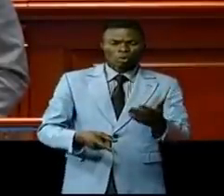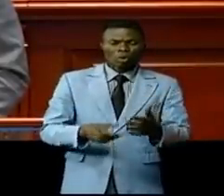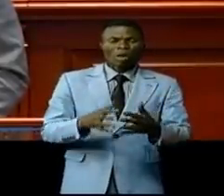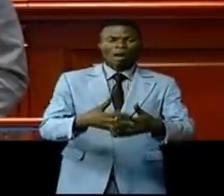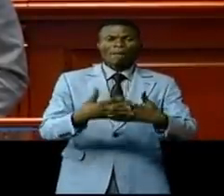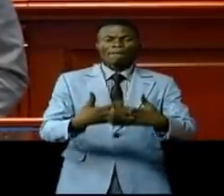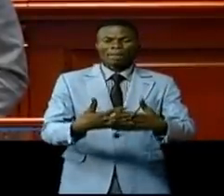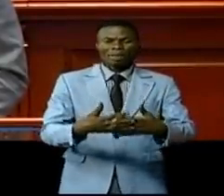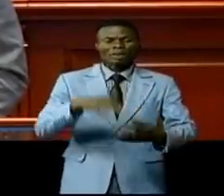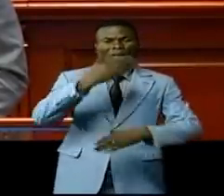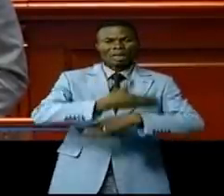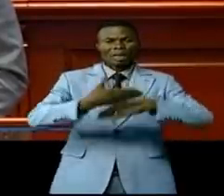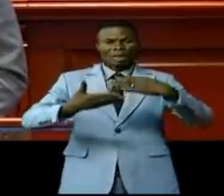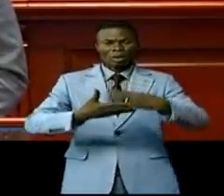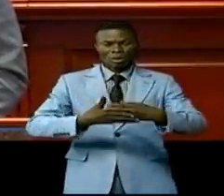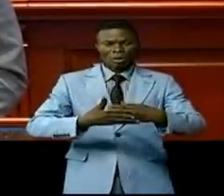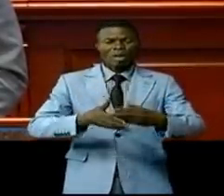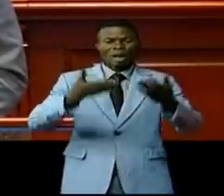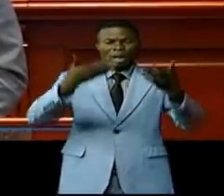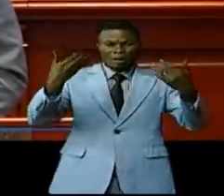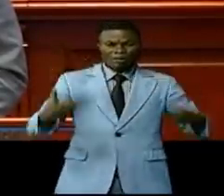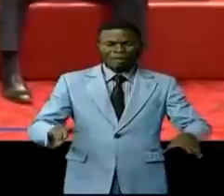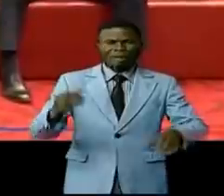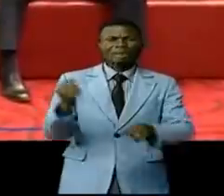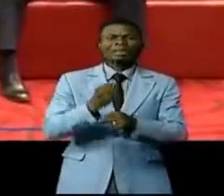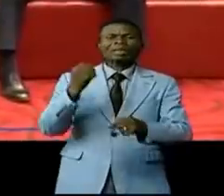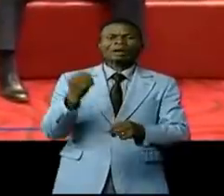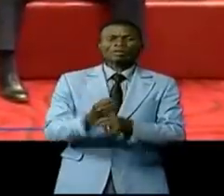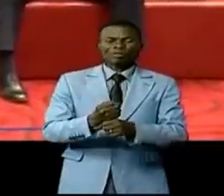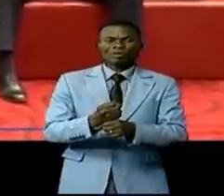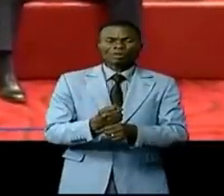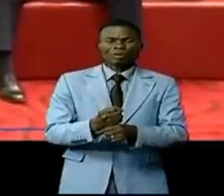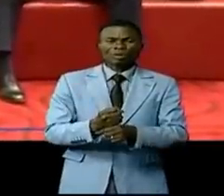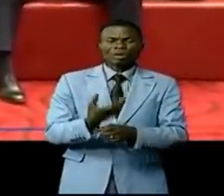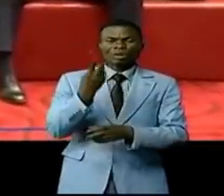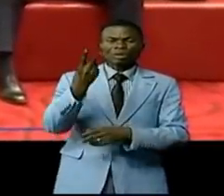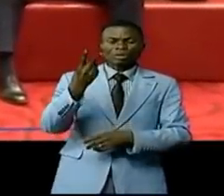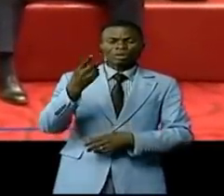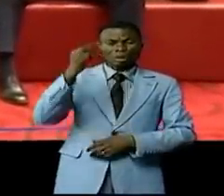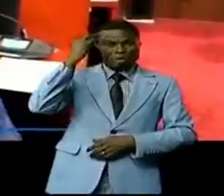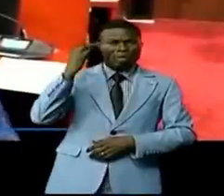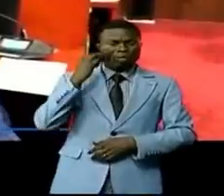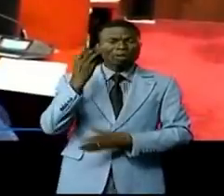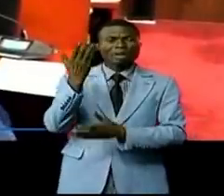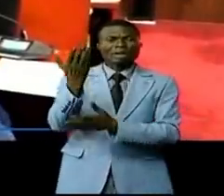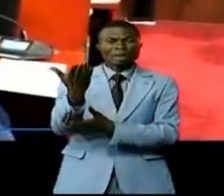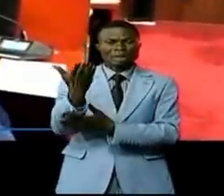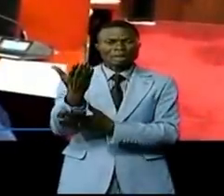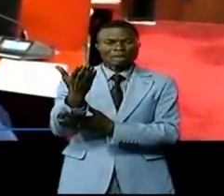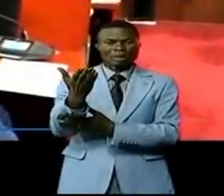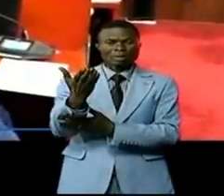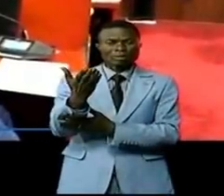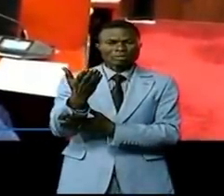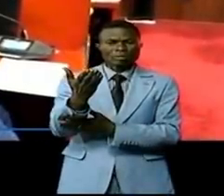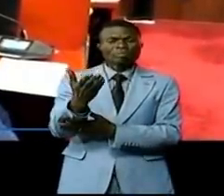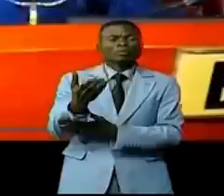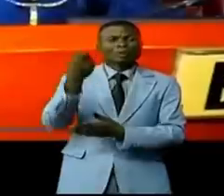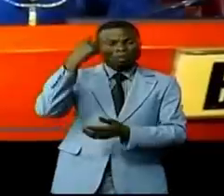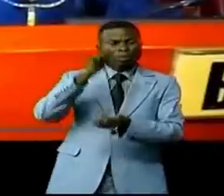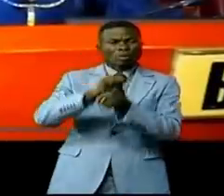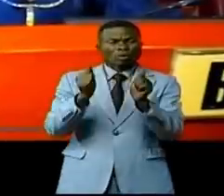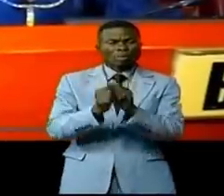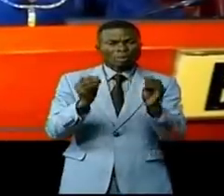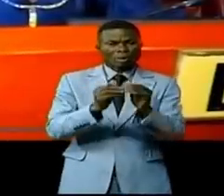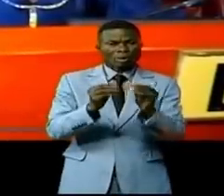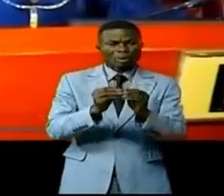de construction et de finition de travaux? Ces deux membres du gouvernement ont sollicité et obtenu de la part de la plénière